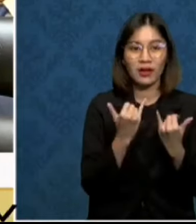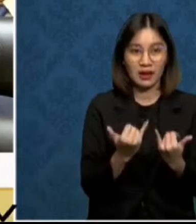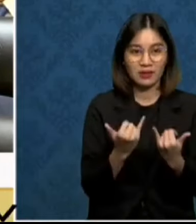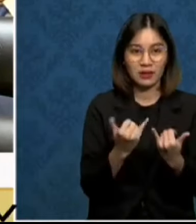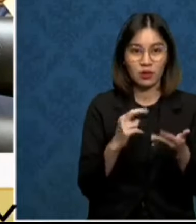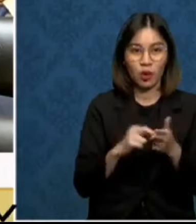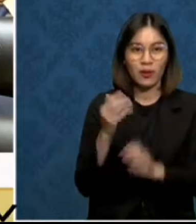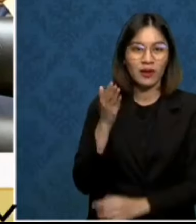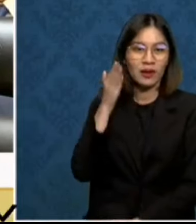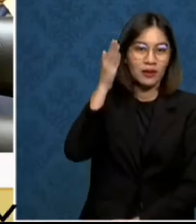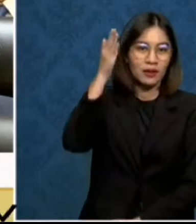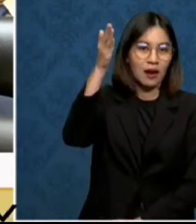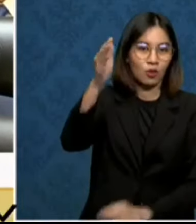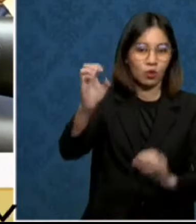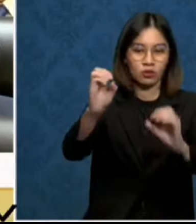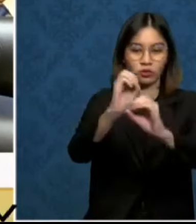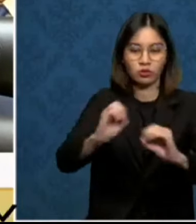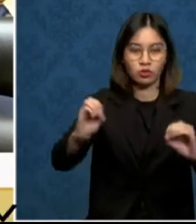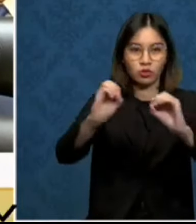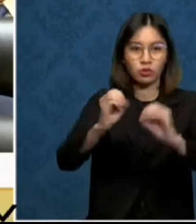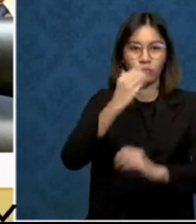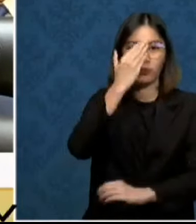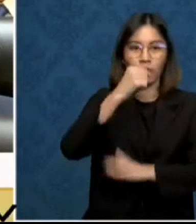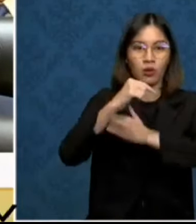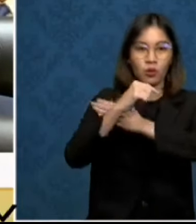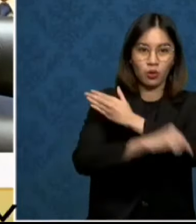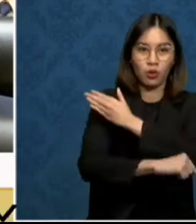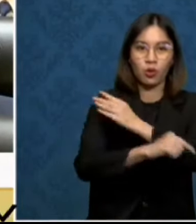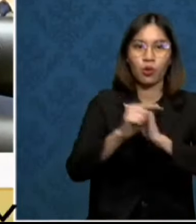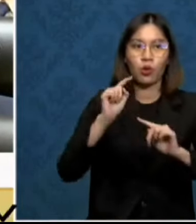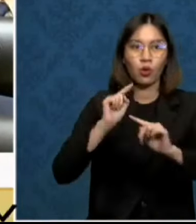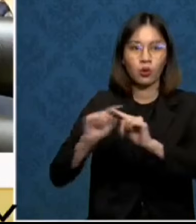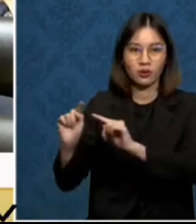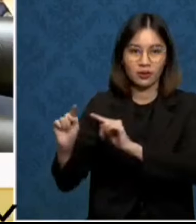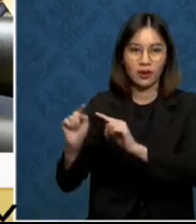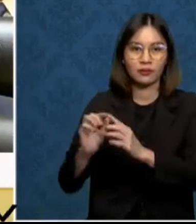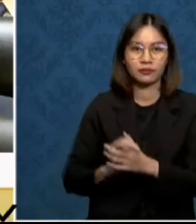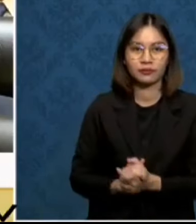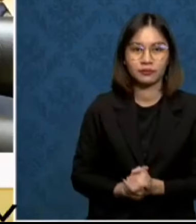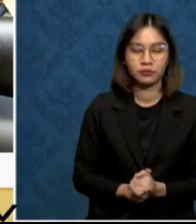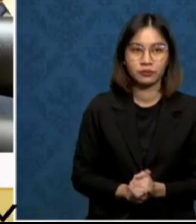ไร้อนาคตเพราะการทุจริตคอร์รัปชั่นเป็นอัน